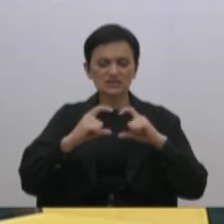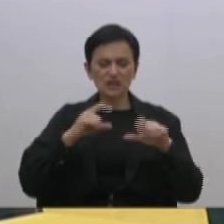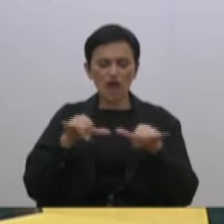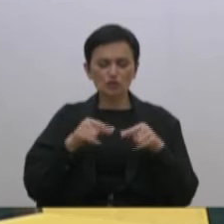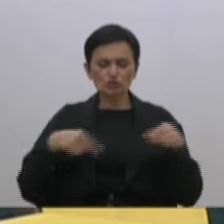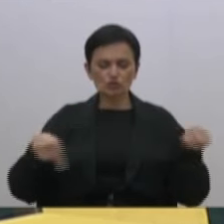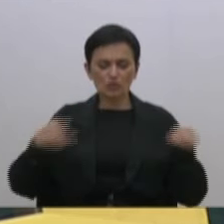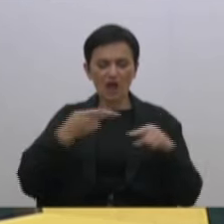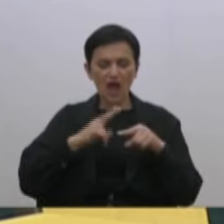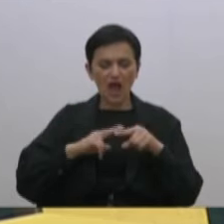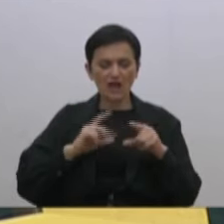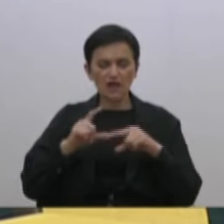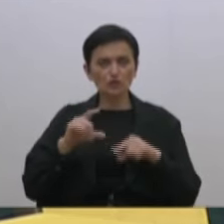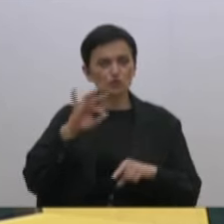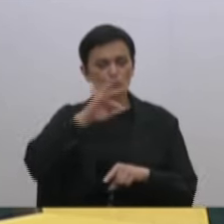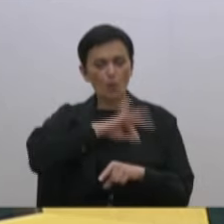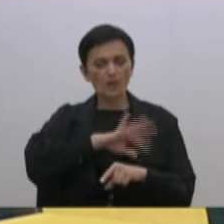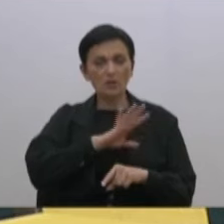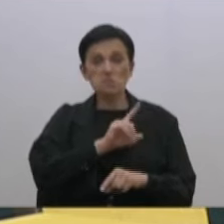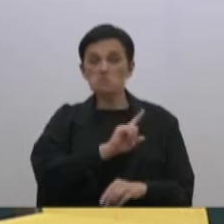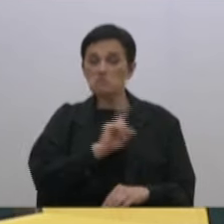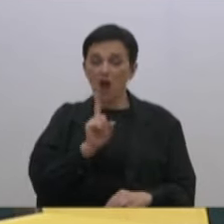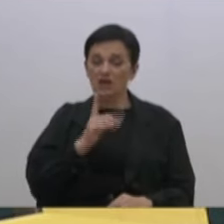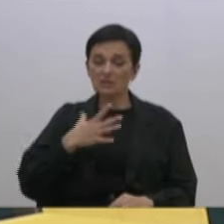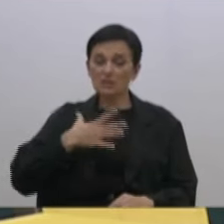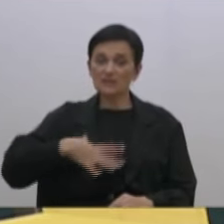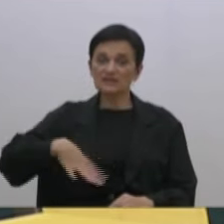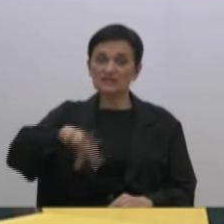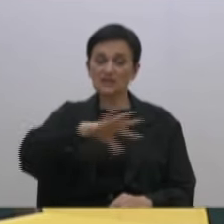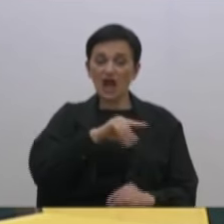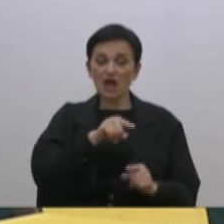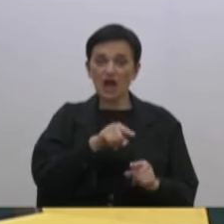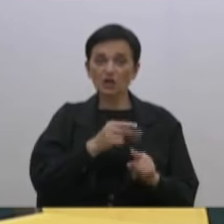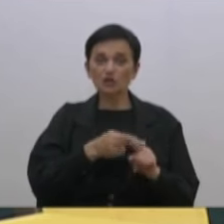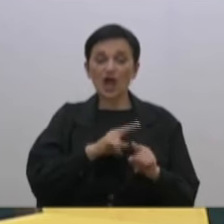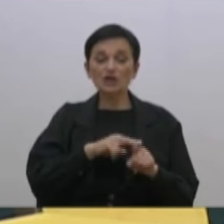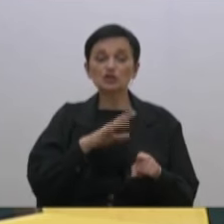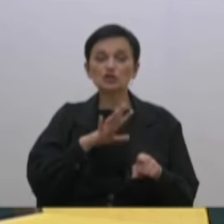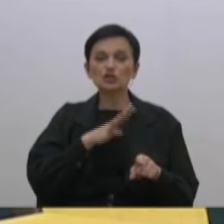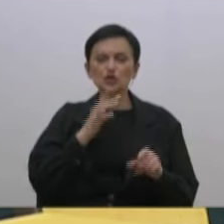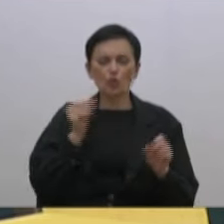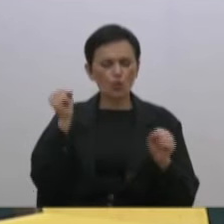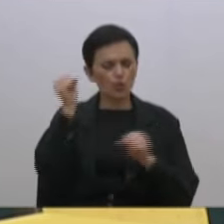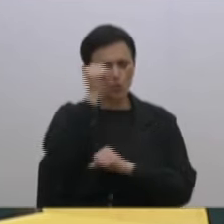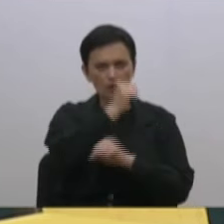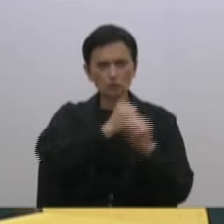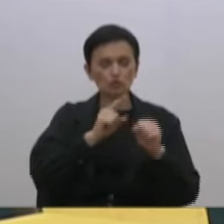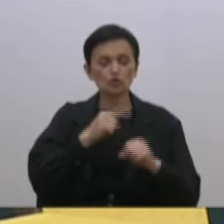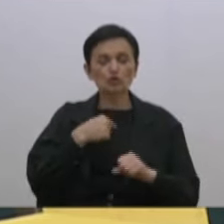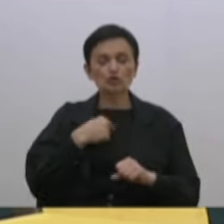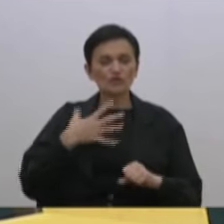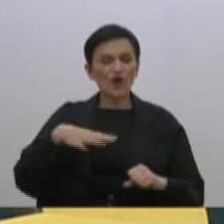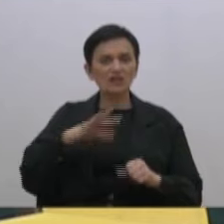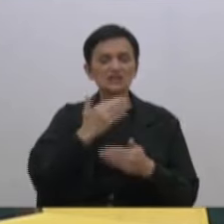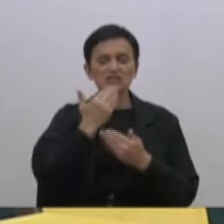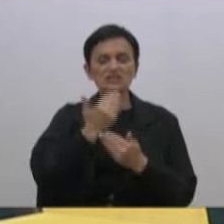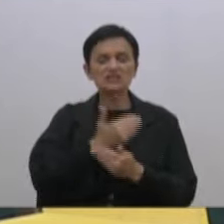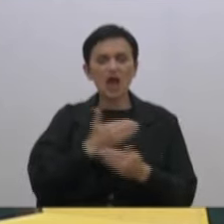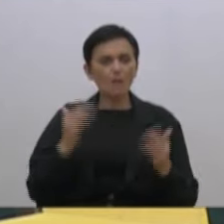კონფრონტაცია მომგებიანი იყო, მაგრამ საქართველოსათვის ეს იყო ის უაზრობა, რაც ჩვენ ქვეყანას